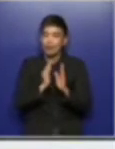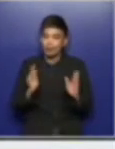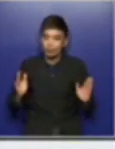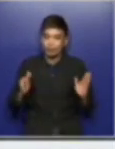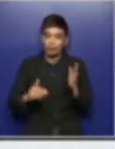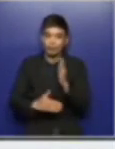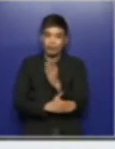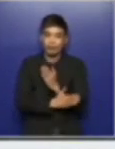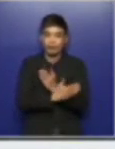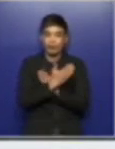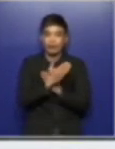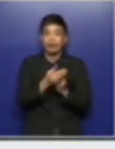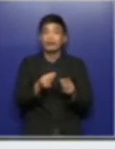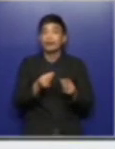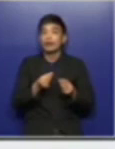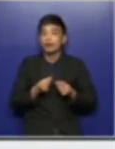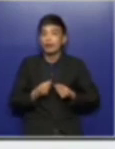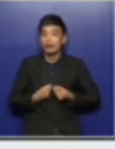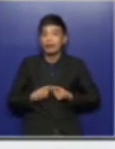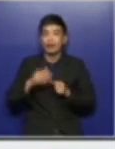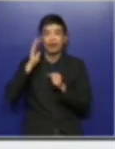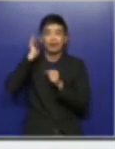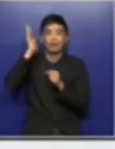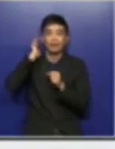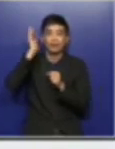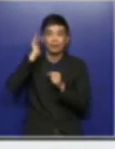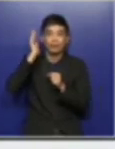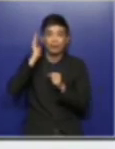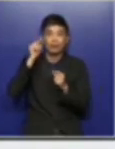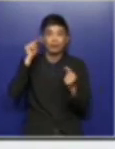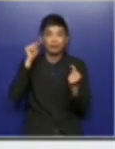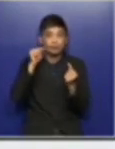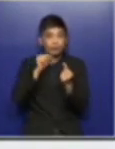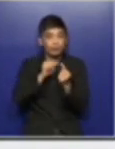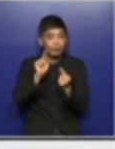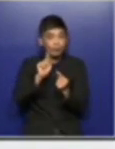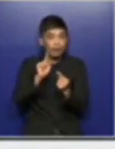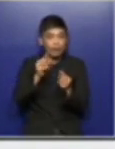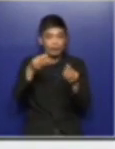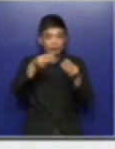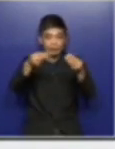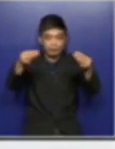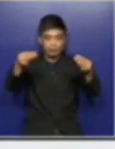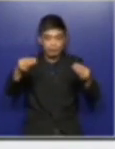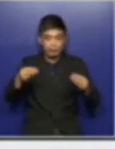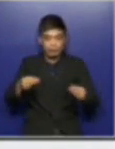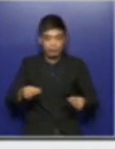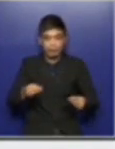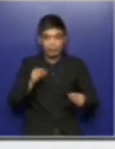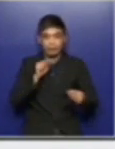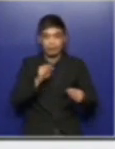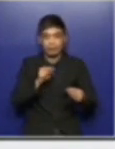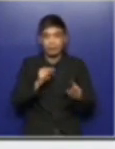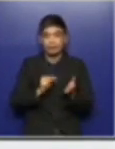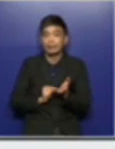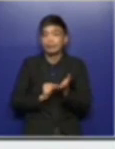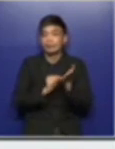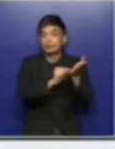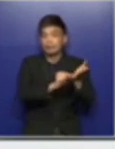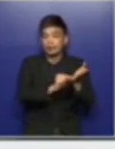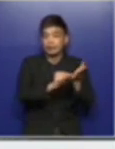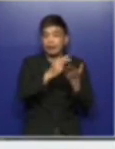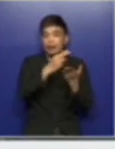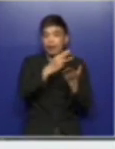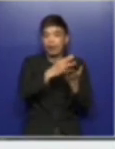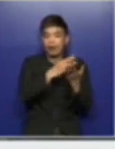ได้อภิปรายในวาระรับทราบรายงานที่เสนอเข้าสู่ระเบียบวาระของ